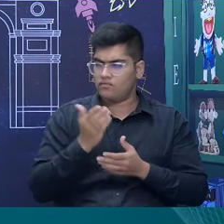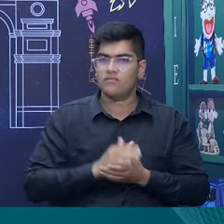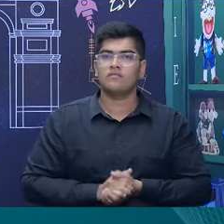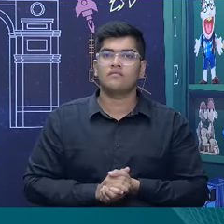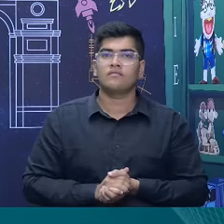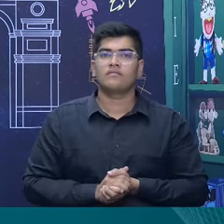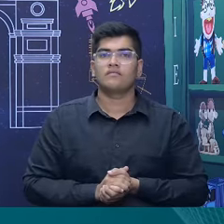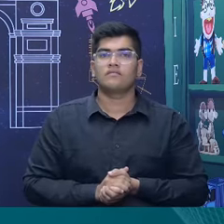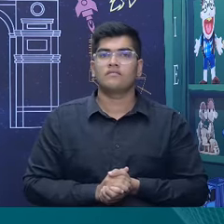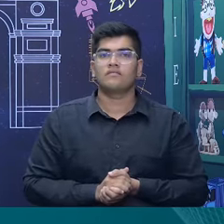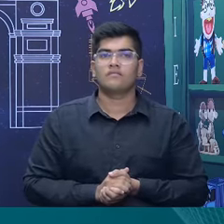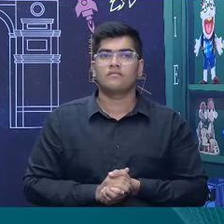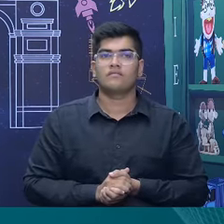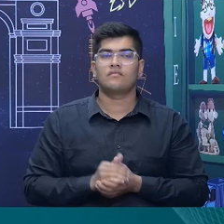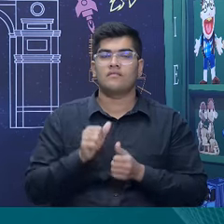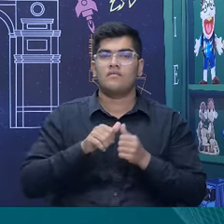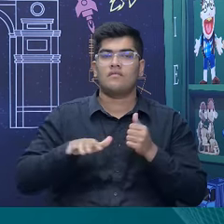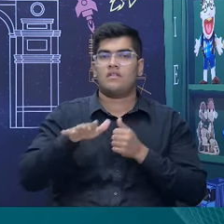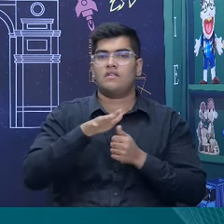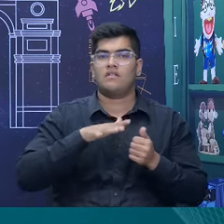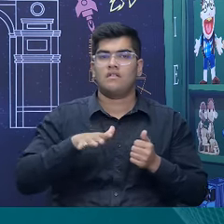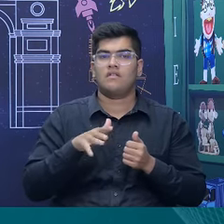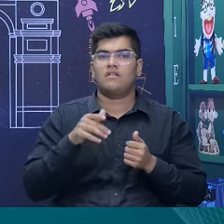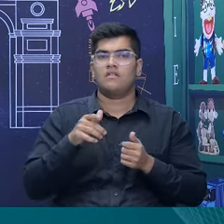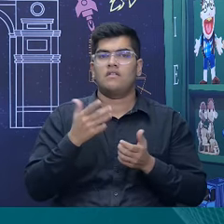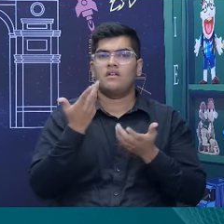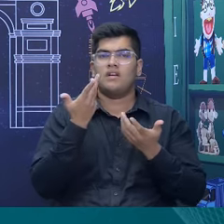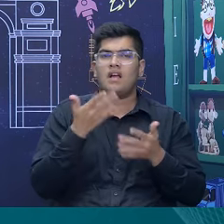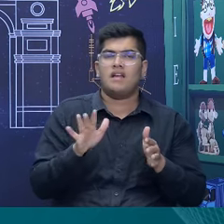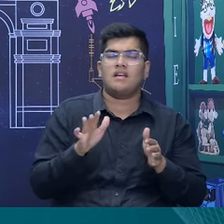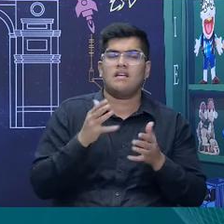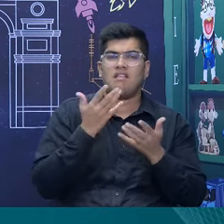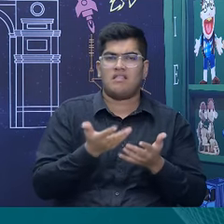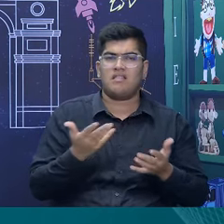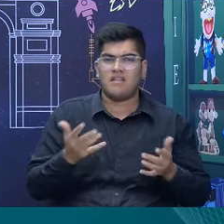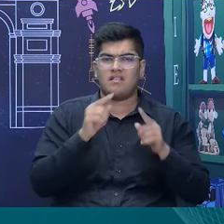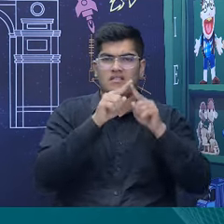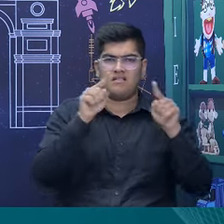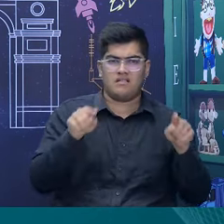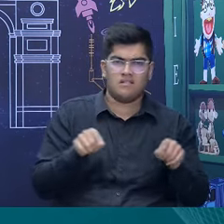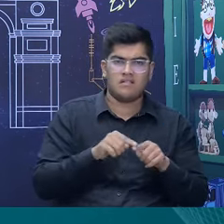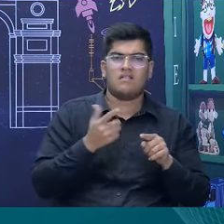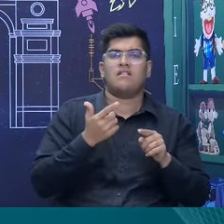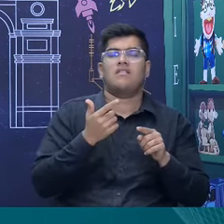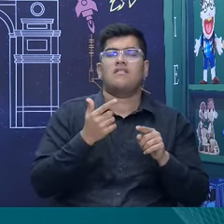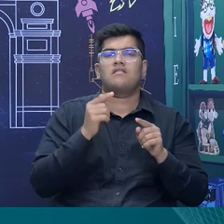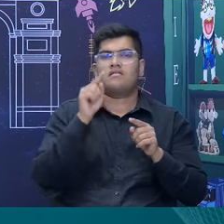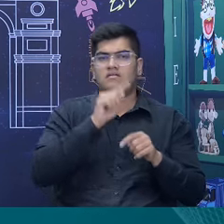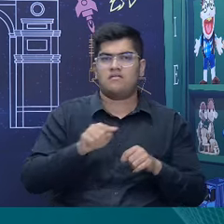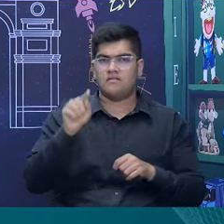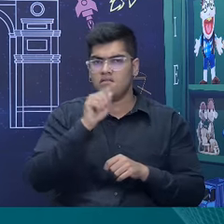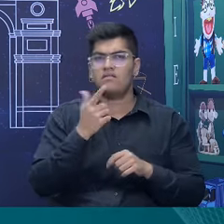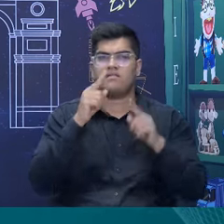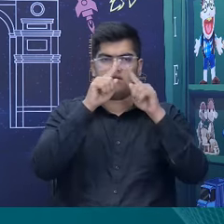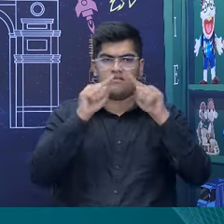अ मैम किसी भी शायद पोजीशन का हो सकता है किसी भी शेप का हो सकता है चाहे वो स्क्वायर हो सर्कल हो